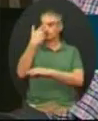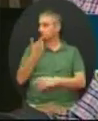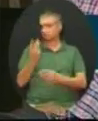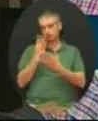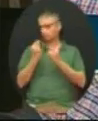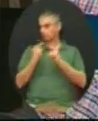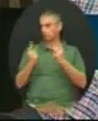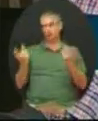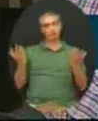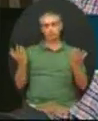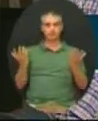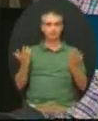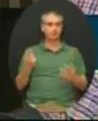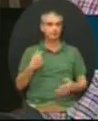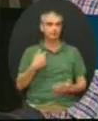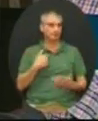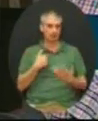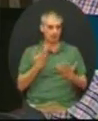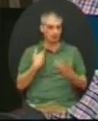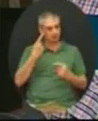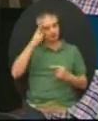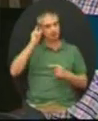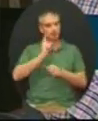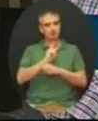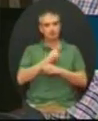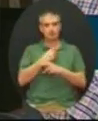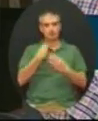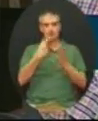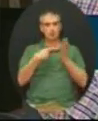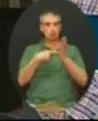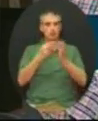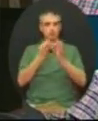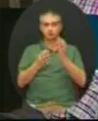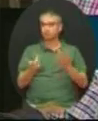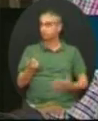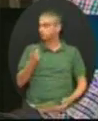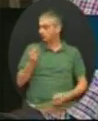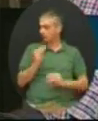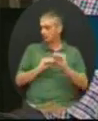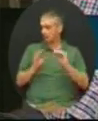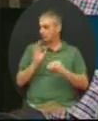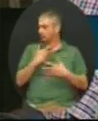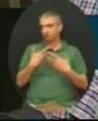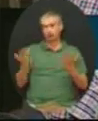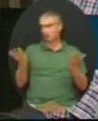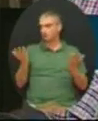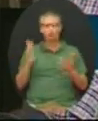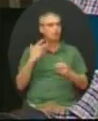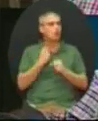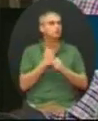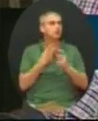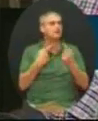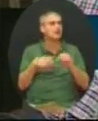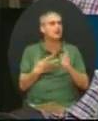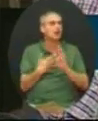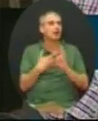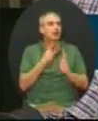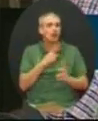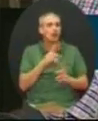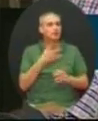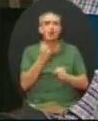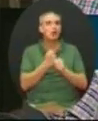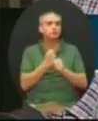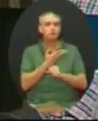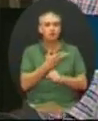משנה, אני כרגע אין לי בשליפה את הדוגמה הקונקרטית, לא, אבל הרעיון, כי זו פרקטיקה שלא אבל מה קיימת. עושה ועדת חקירה? ועדת חקירה, מה שהיא